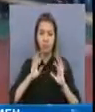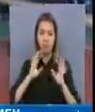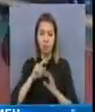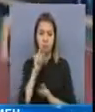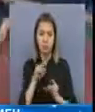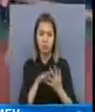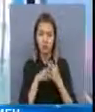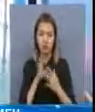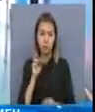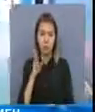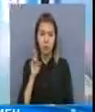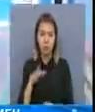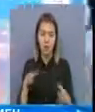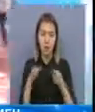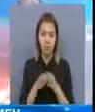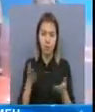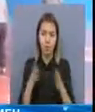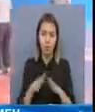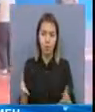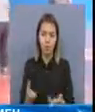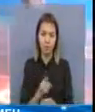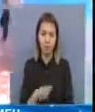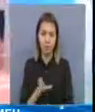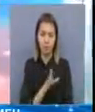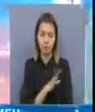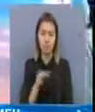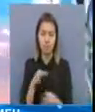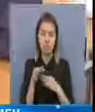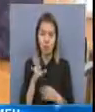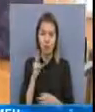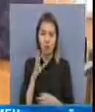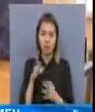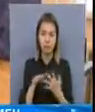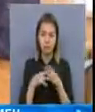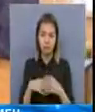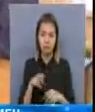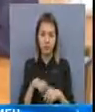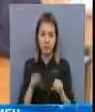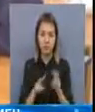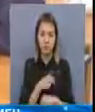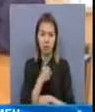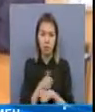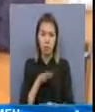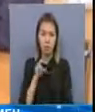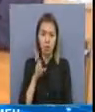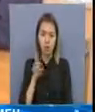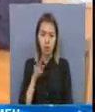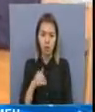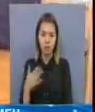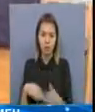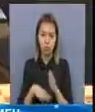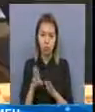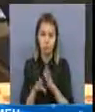Зеренді ауданының Сұңқар құрама командасы кубок иегерлері атанды. Шахматтан Жарқайың аумақтық инспекциясының жетекшісі Дәурен Ерғалиев үздік